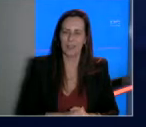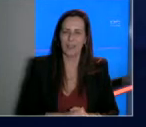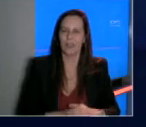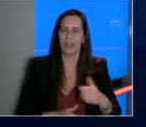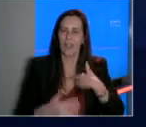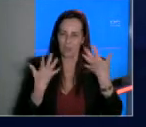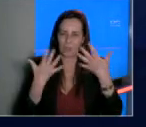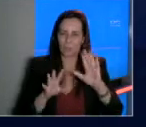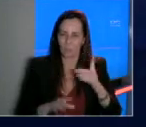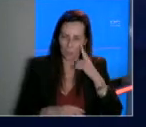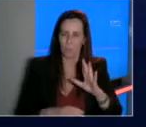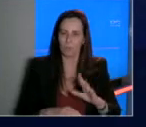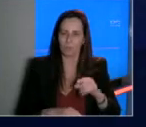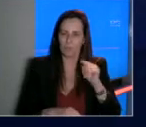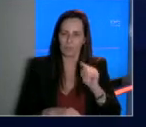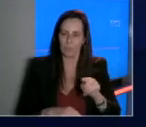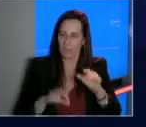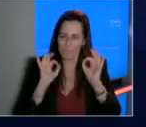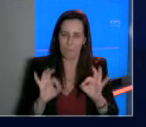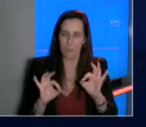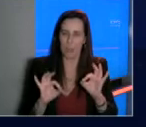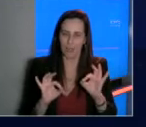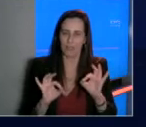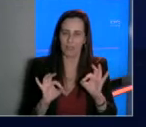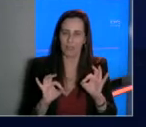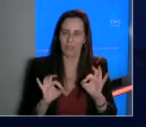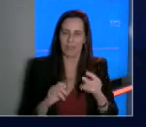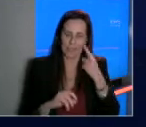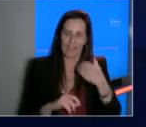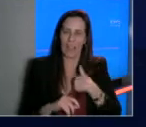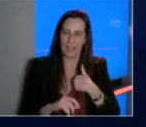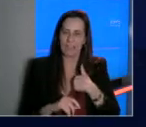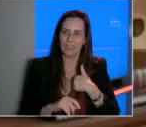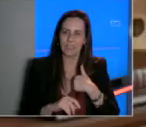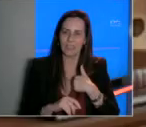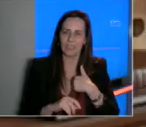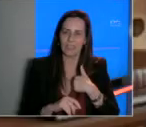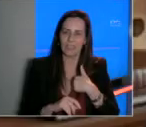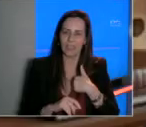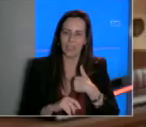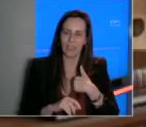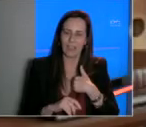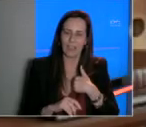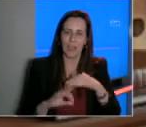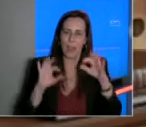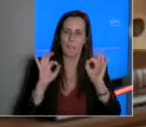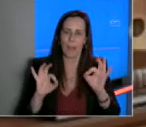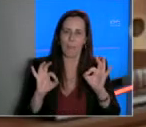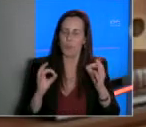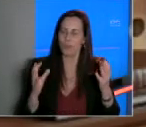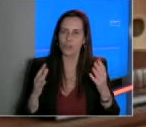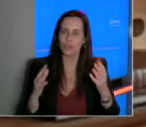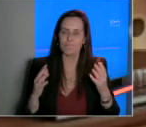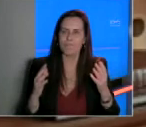אני אספר לכם מה, תשמעו, תשמעו, זה באמת, זה נראה לי כאילו ממש גלגול